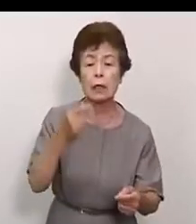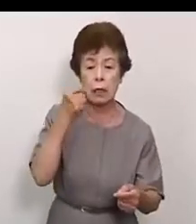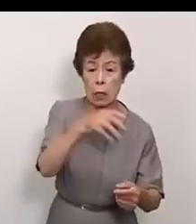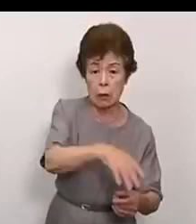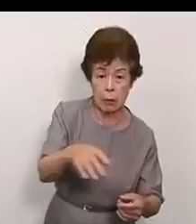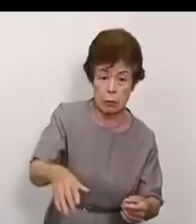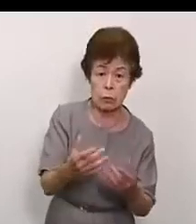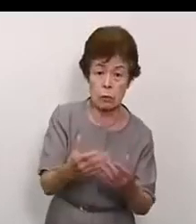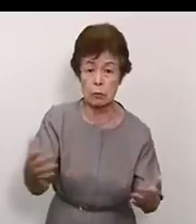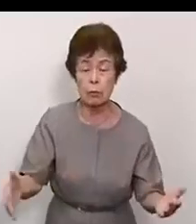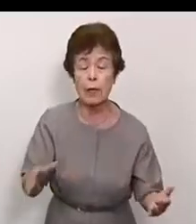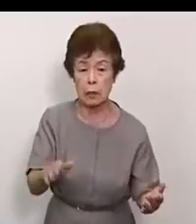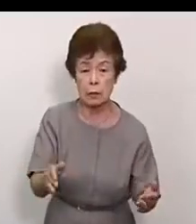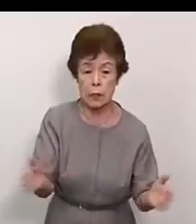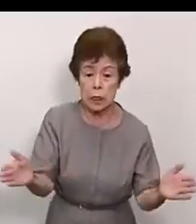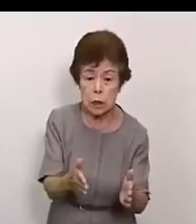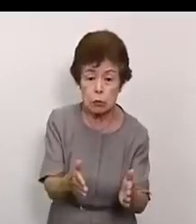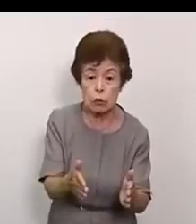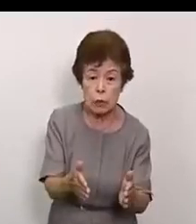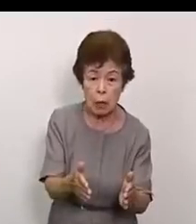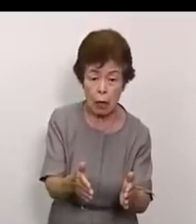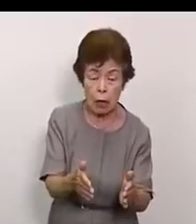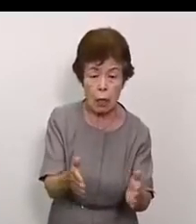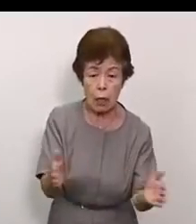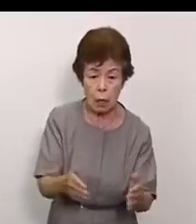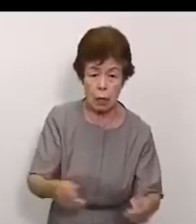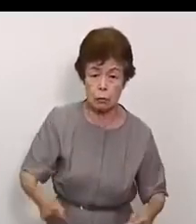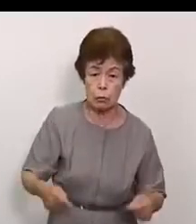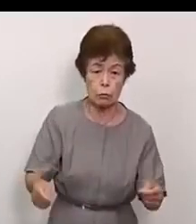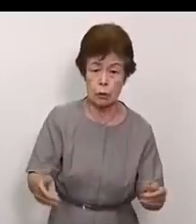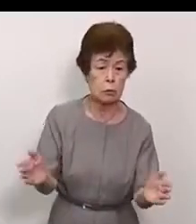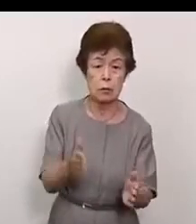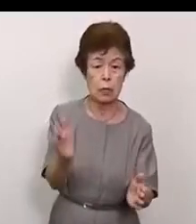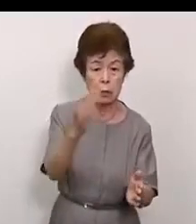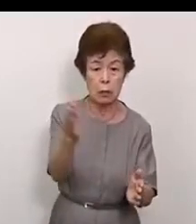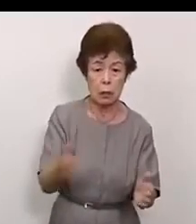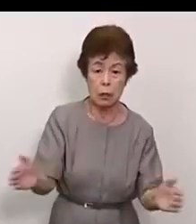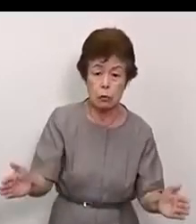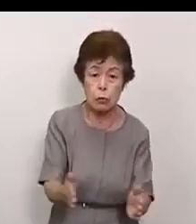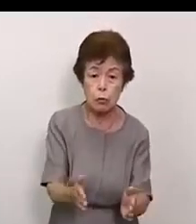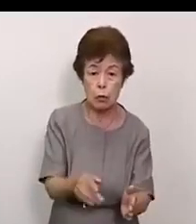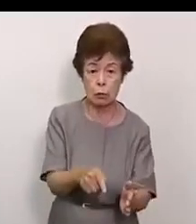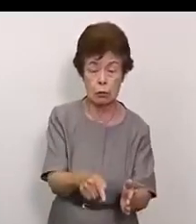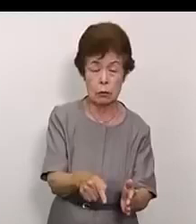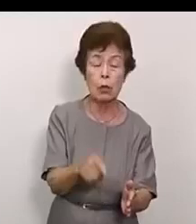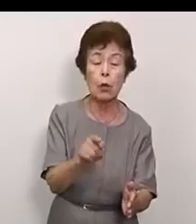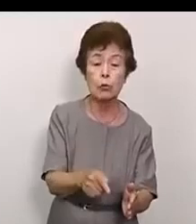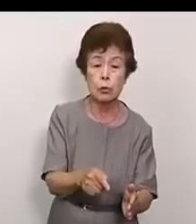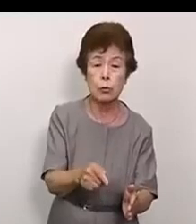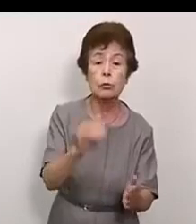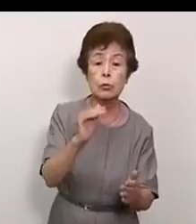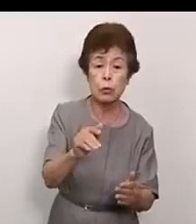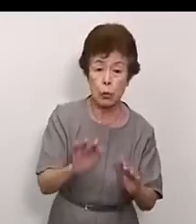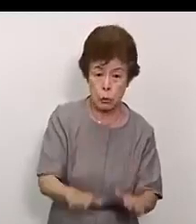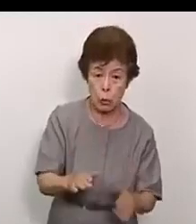場所がたくさんあるわけで、入り口がそもそも、車椅子を通さない。そういうようなこと